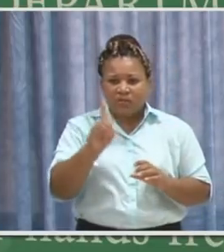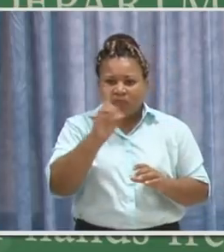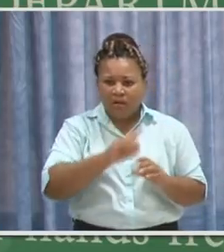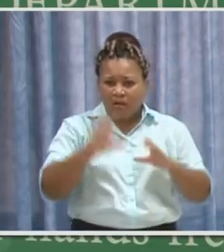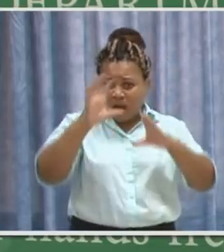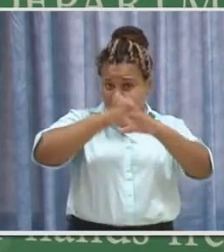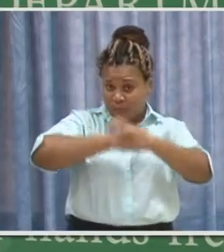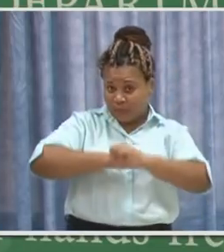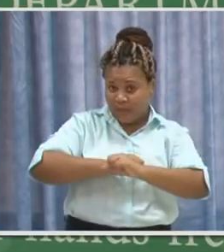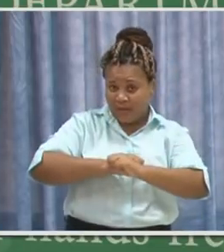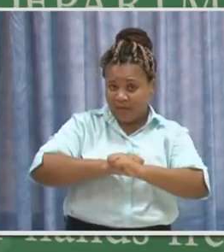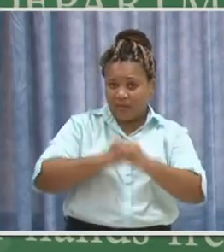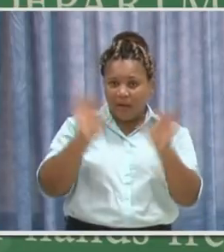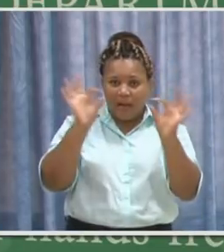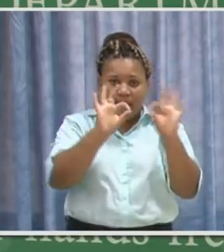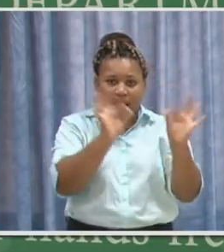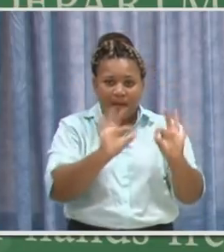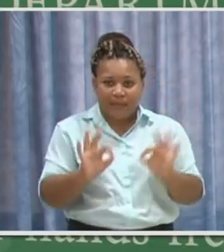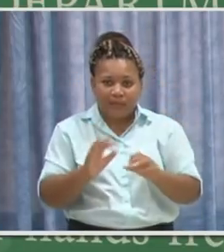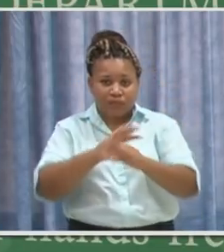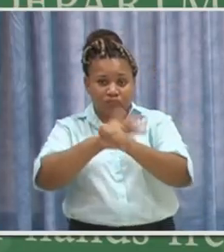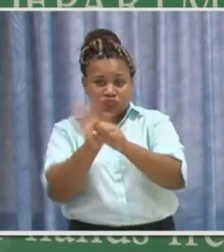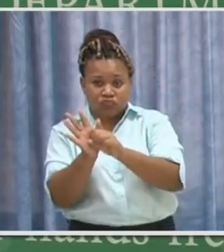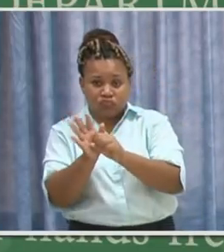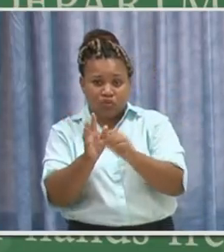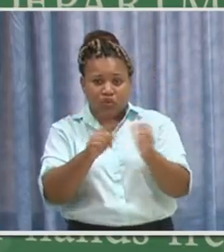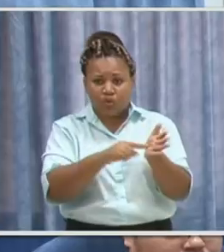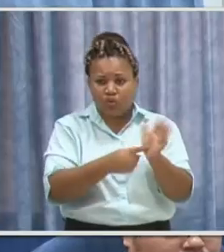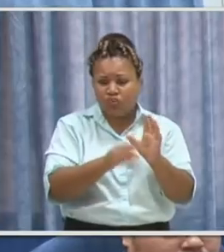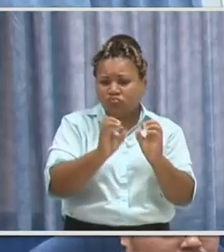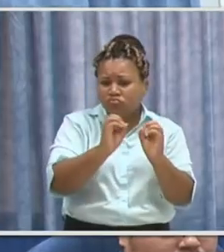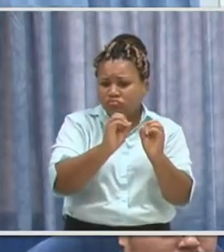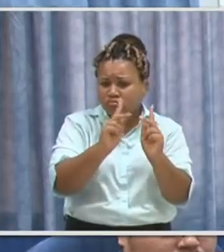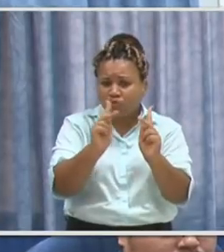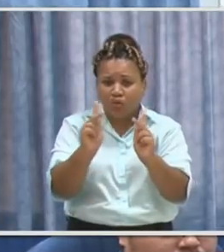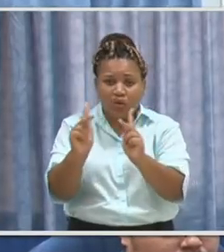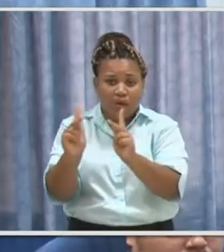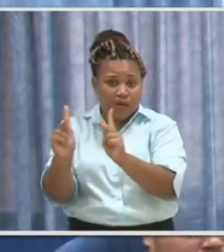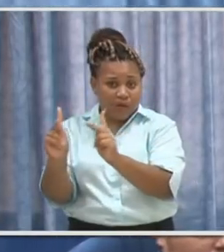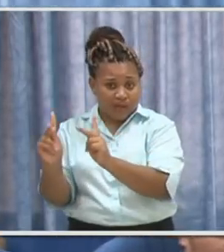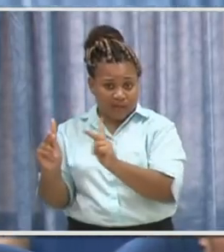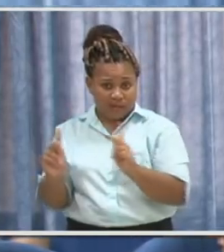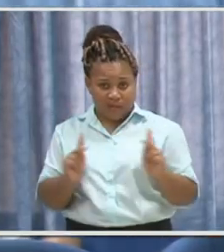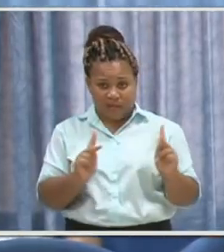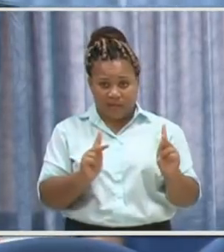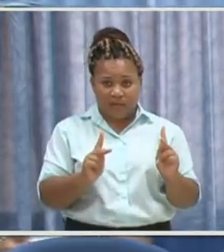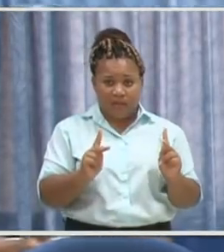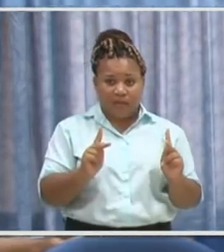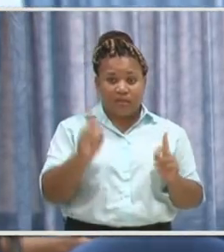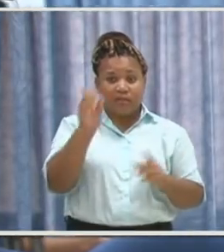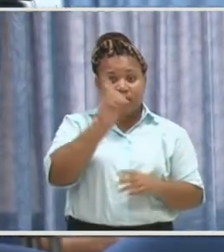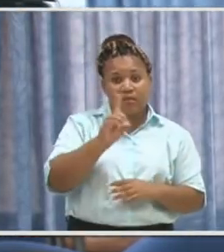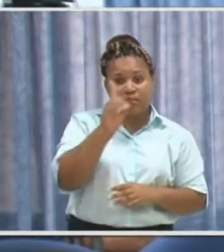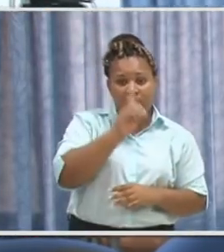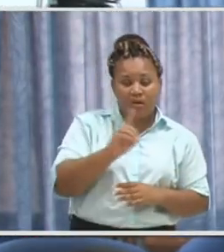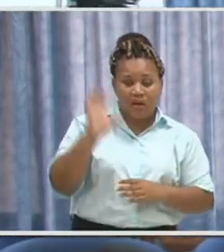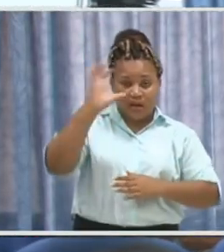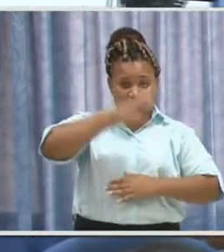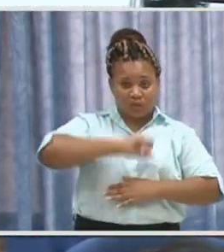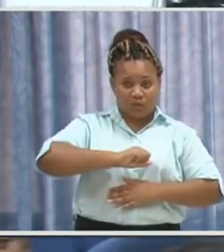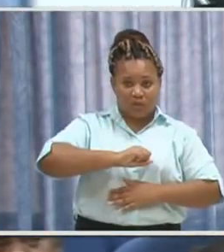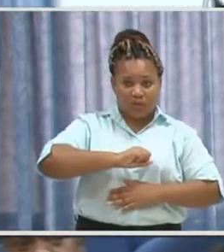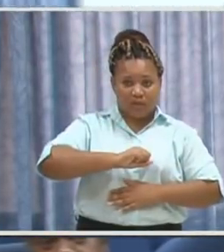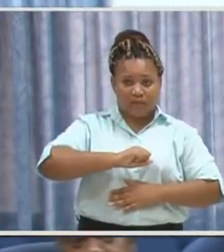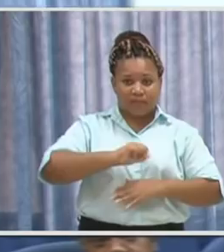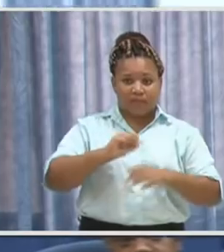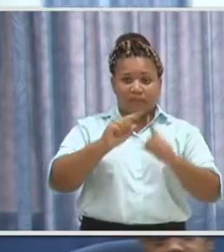un press announcement, et lundi, quelque chose pour retourner dans son nouveau normal. Nous connaissons pour dire pas tout le monde